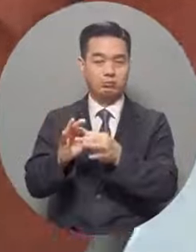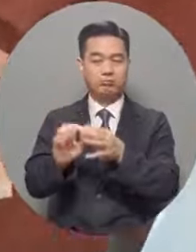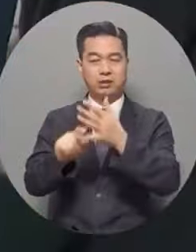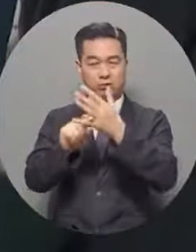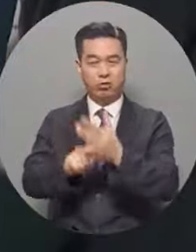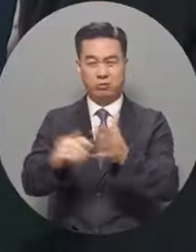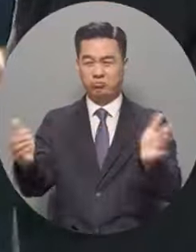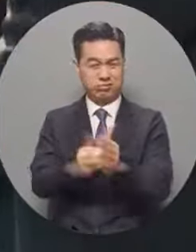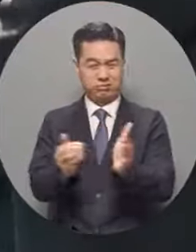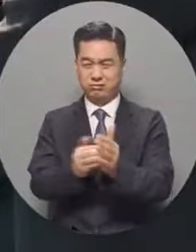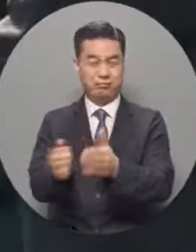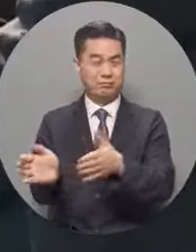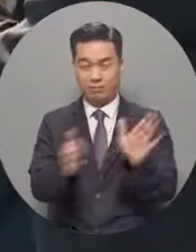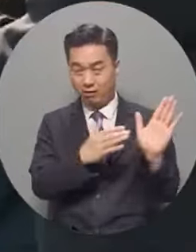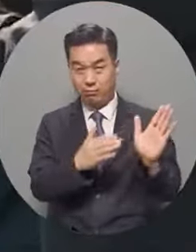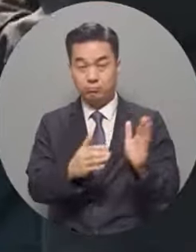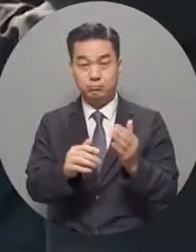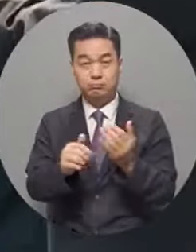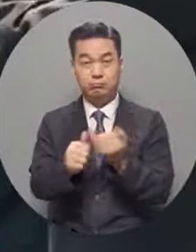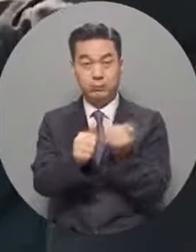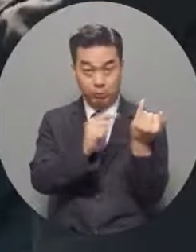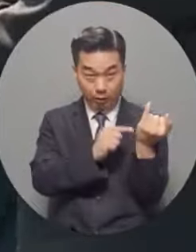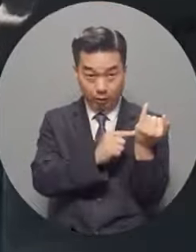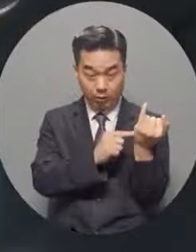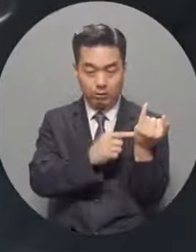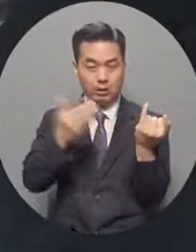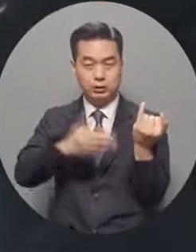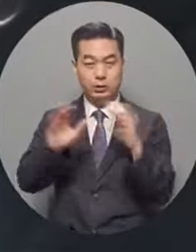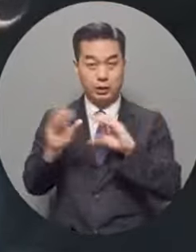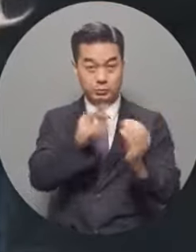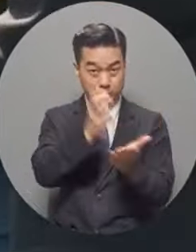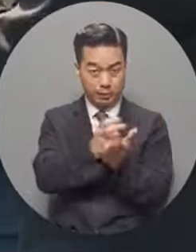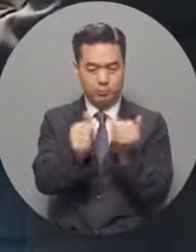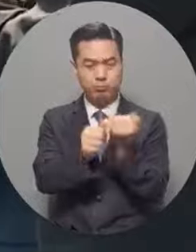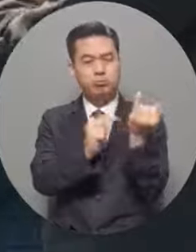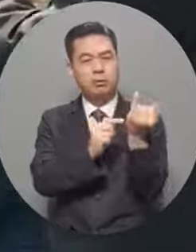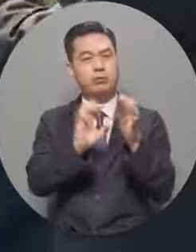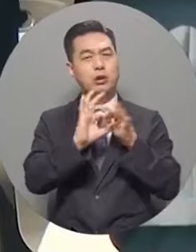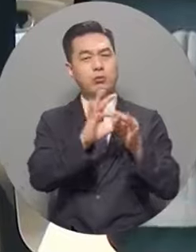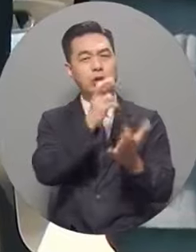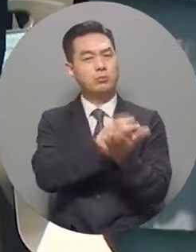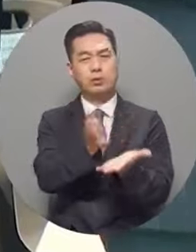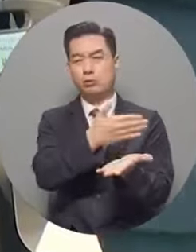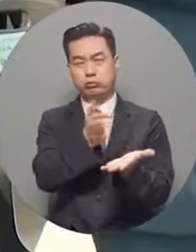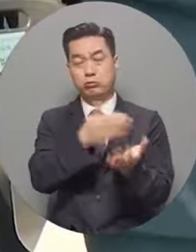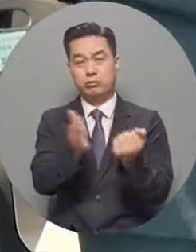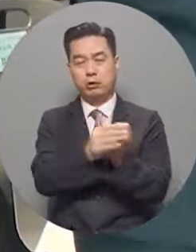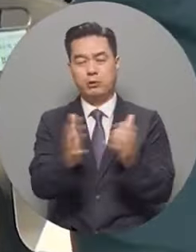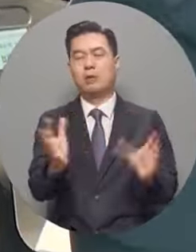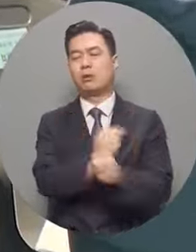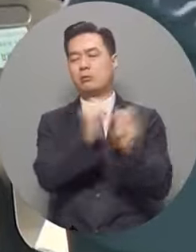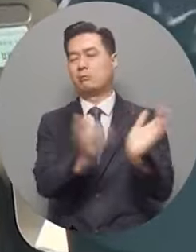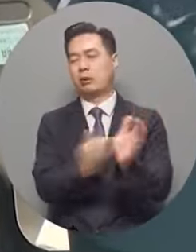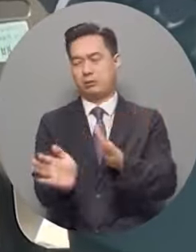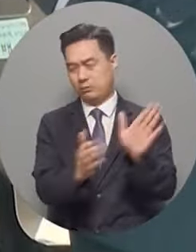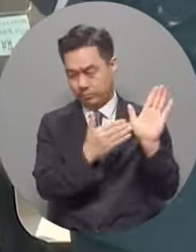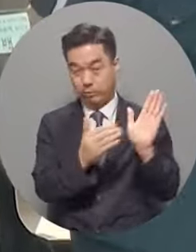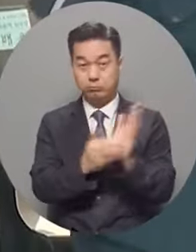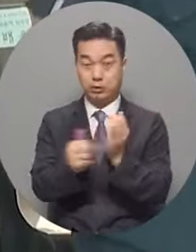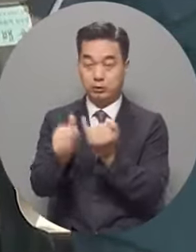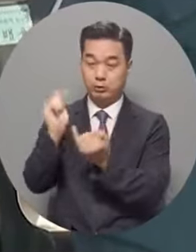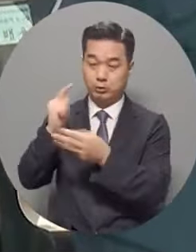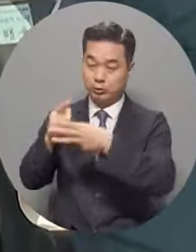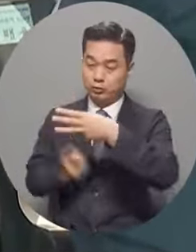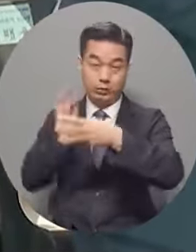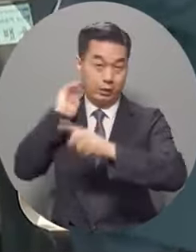내렸습니다. 김건희 여사에 대해서는 청탁금지법에 배우자 관련 규정이 없어 사건을 마무리하고 윤 대통령의